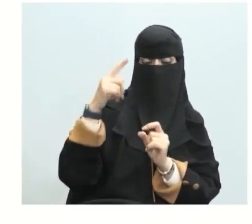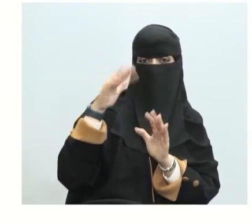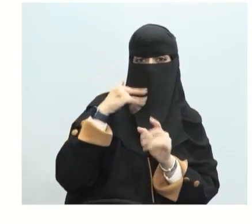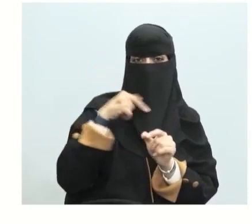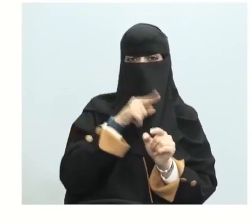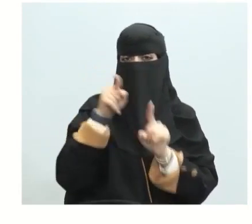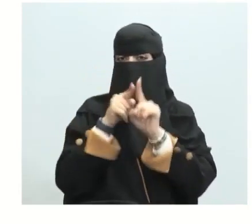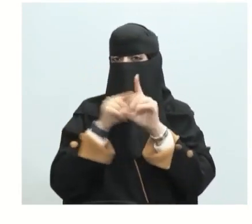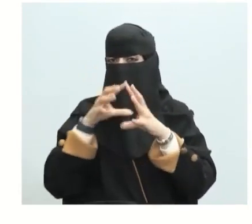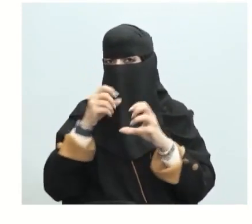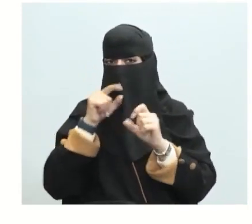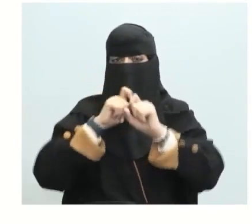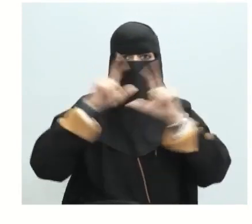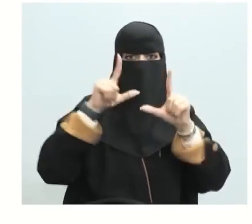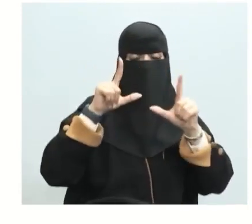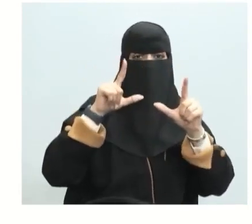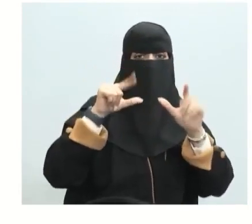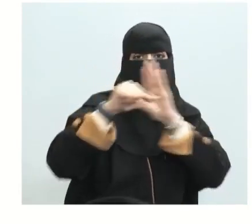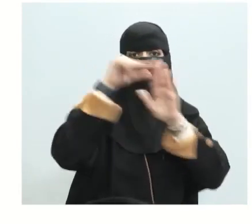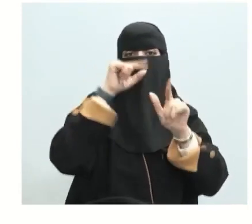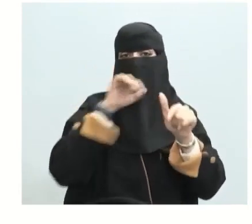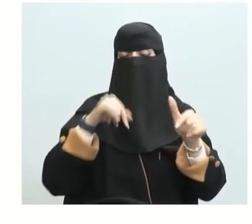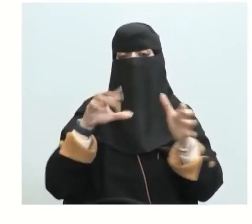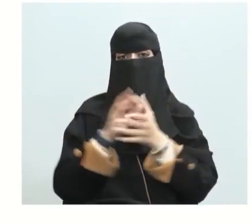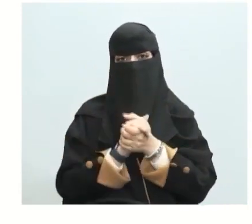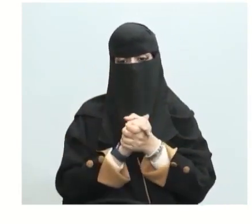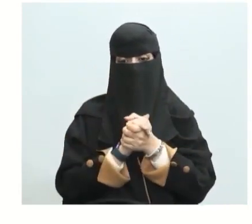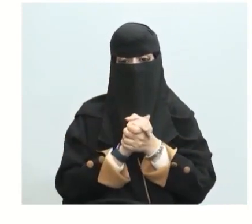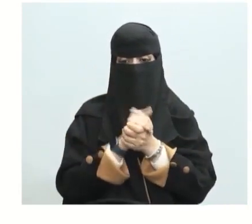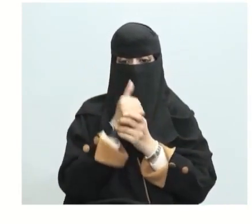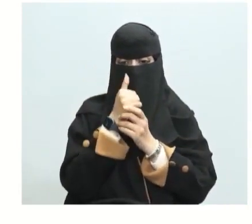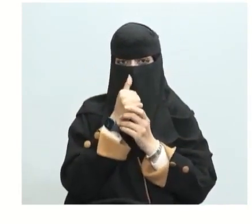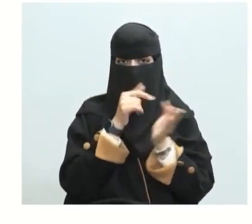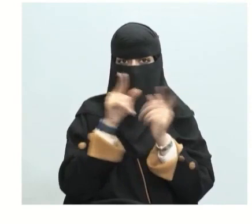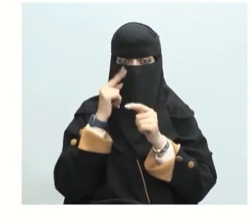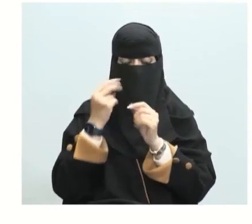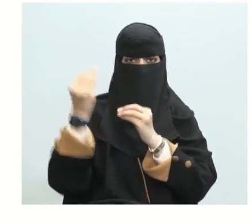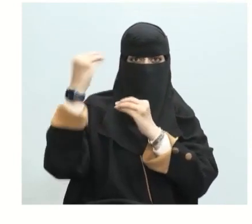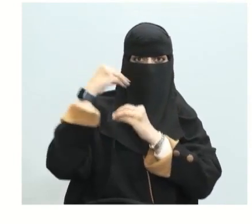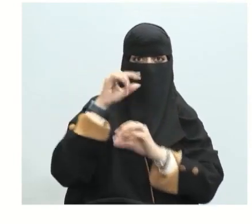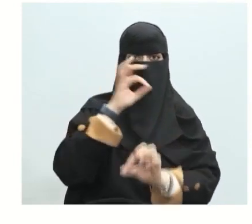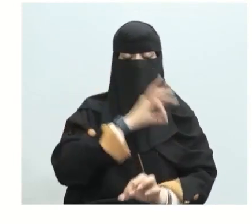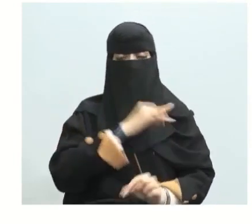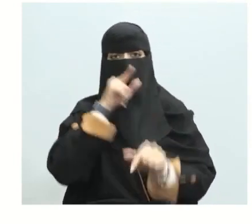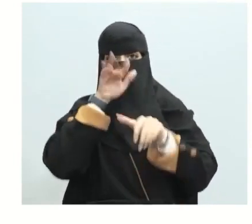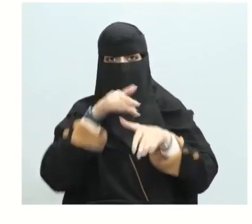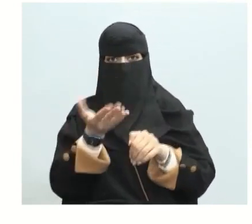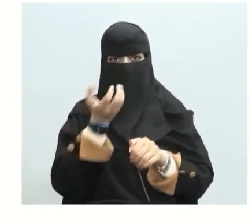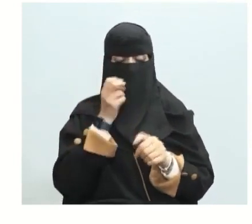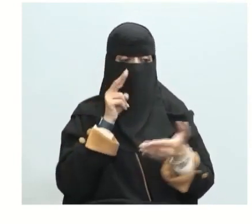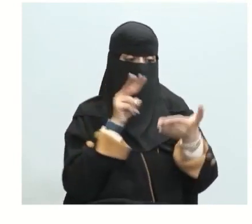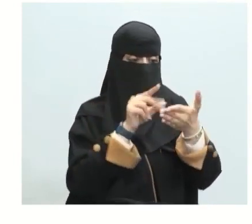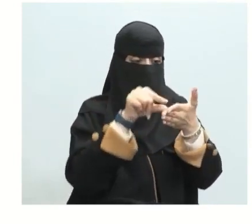دالا على الموضوع قصيرا جذابا دالا على الموضوع موحيا بالفوائد التي سيجنيها